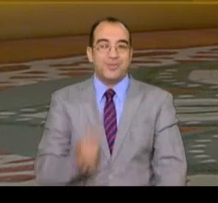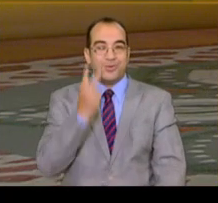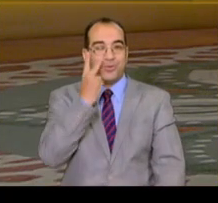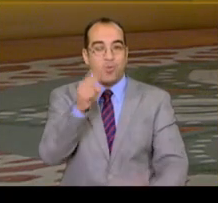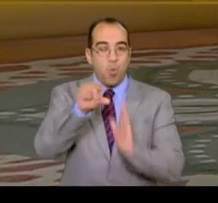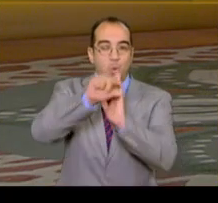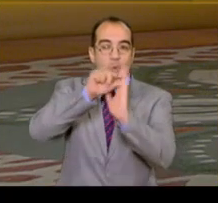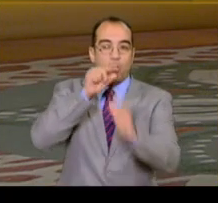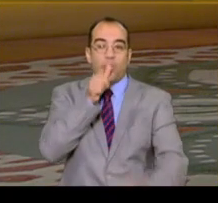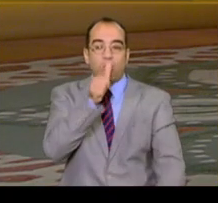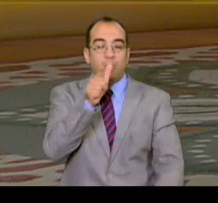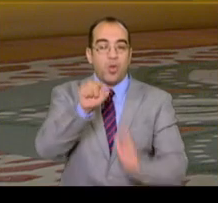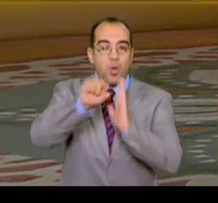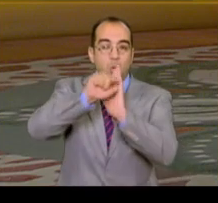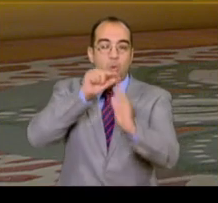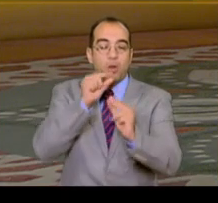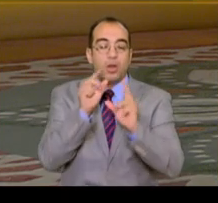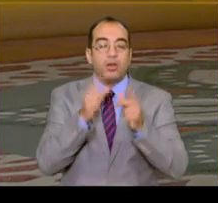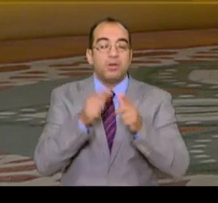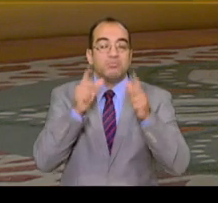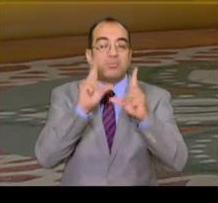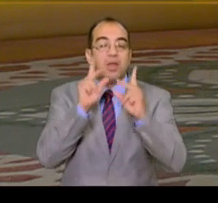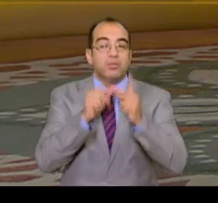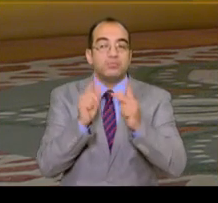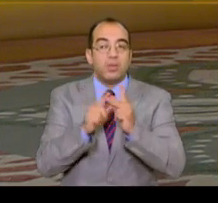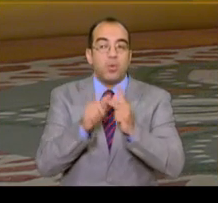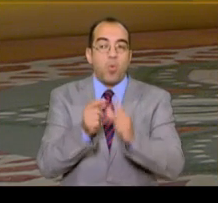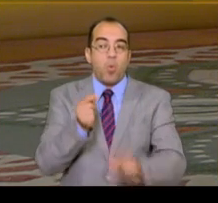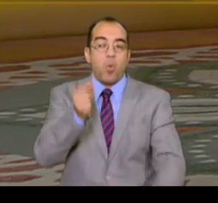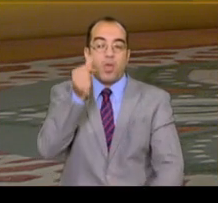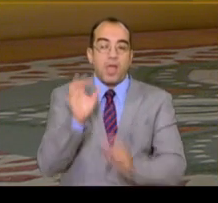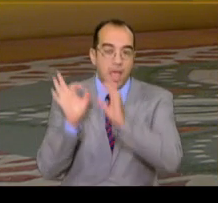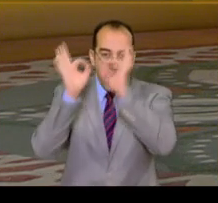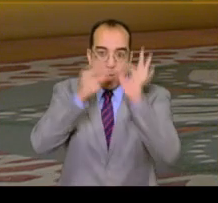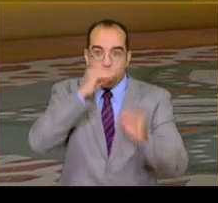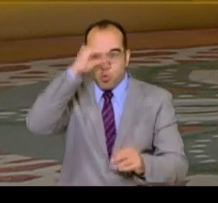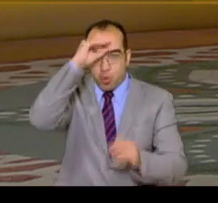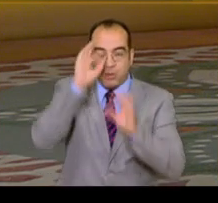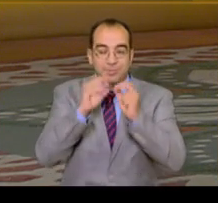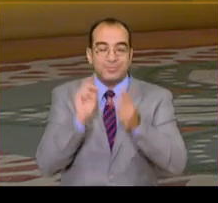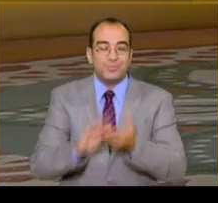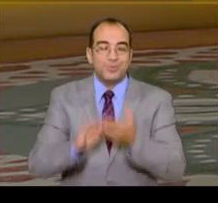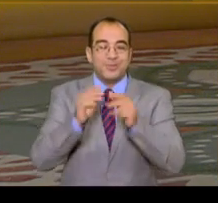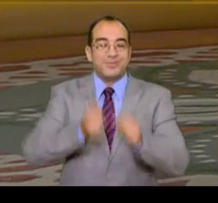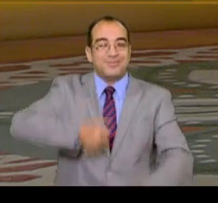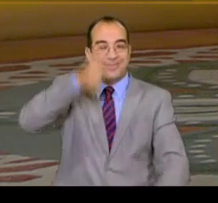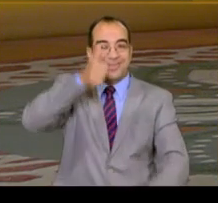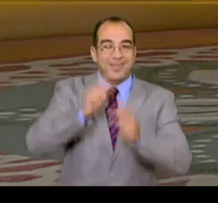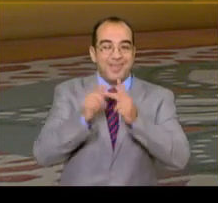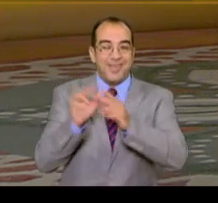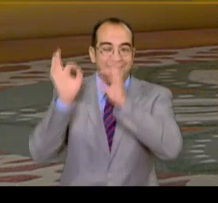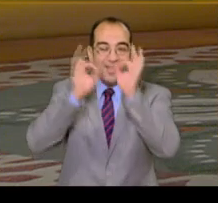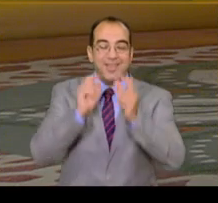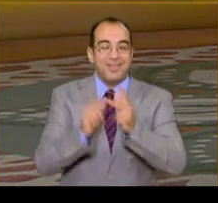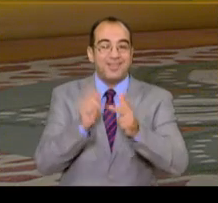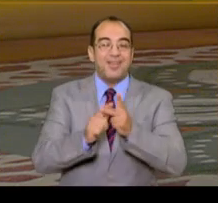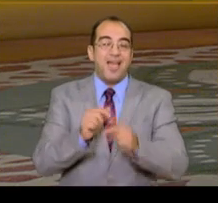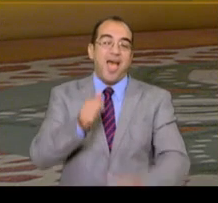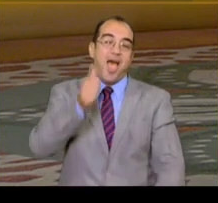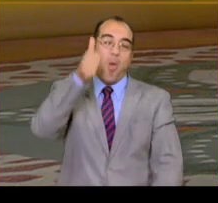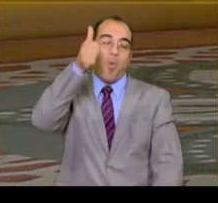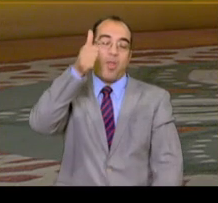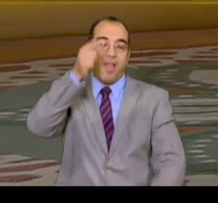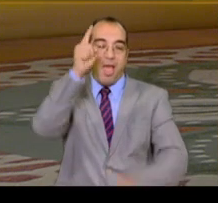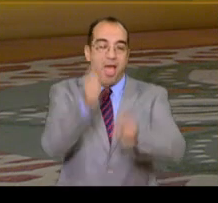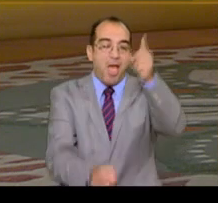شوفوا عنوان حلقتنا شوفوا شوفوا الجزء من ايه كريمه عظيمه ودي من اول